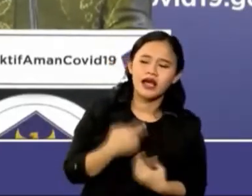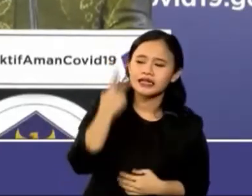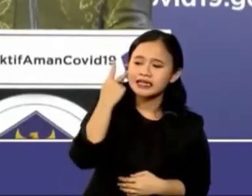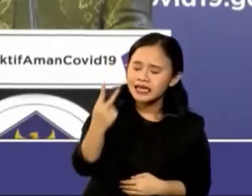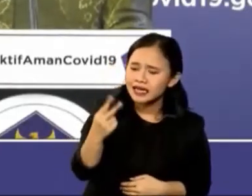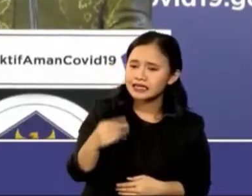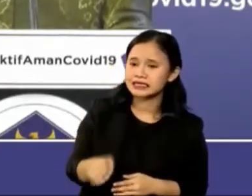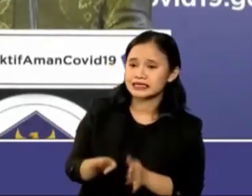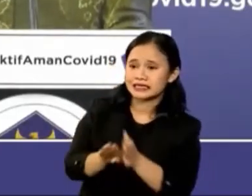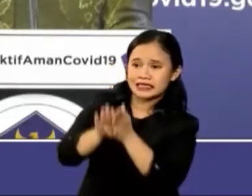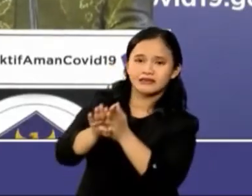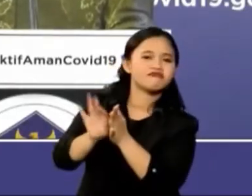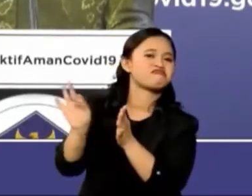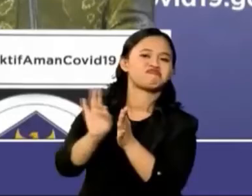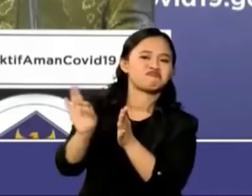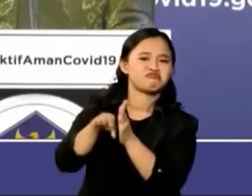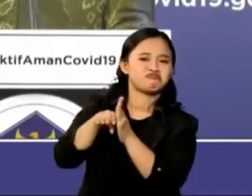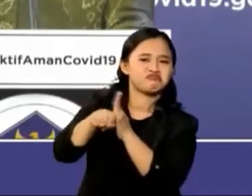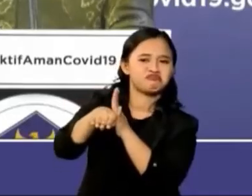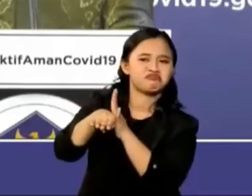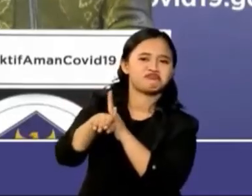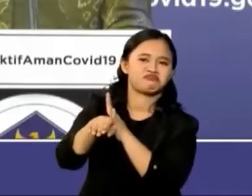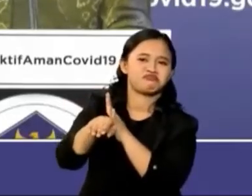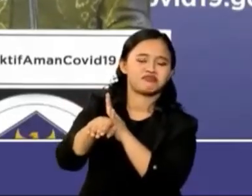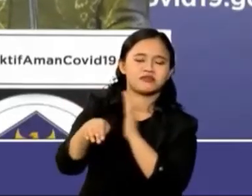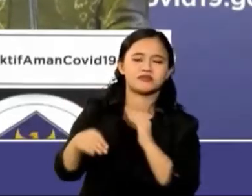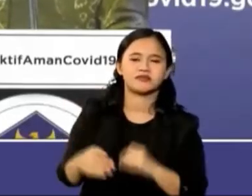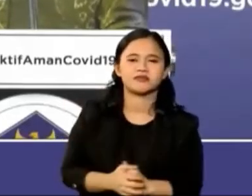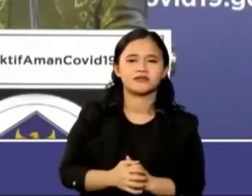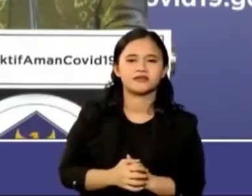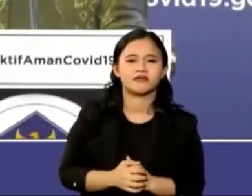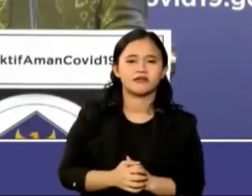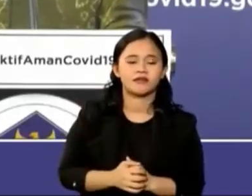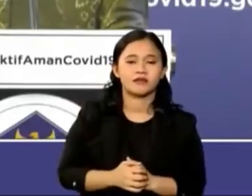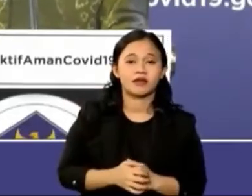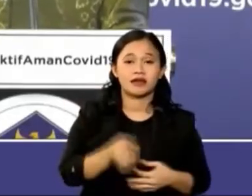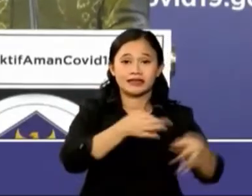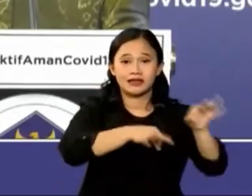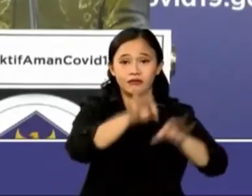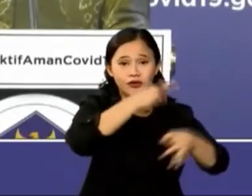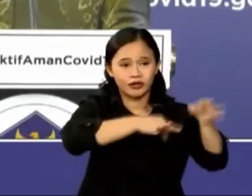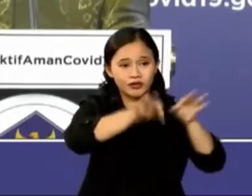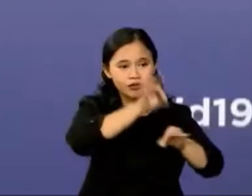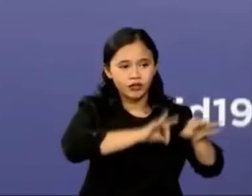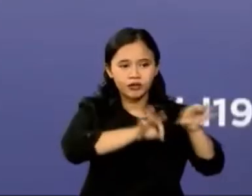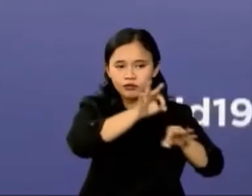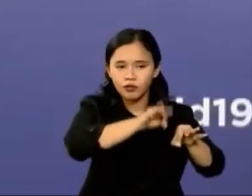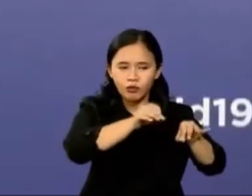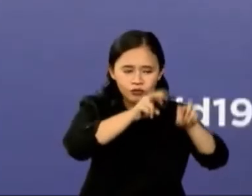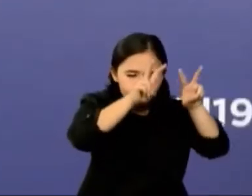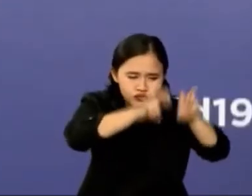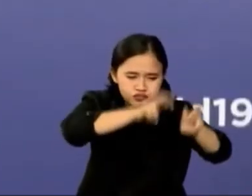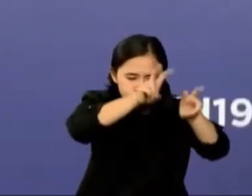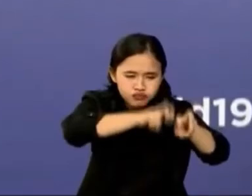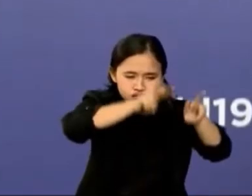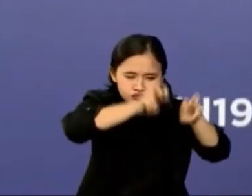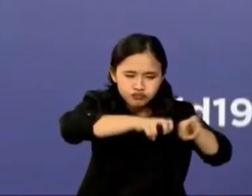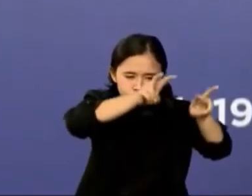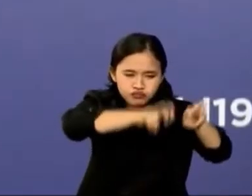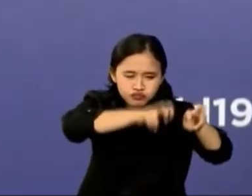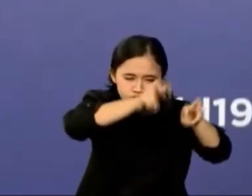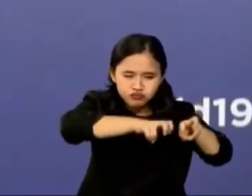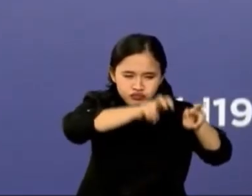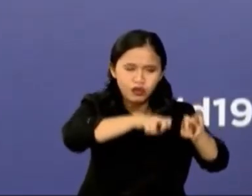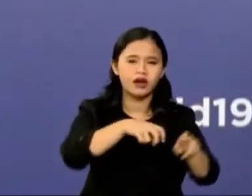ini tidak dilaporkan ada kasus baru. Pemeriksaan laboratorium yang secara masif kita lakukan,